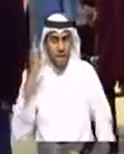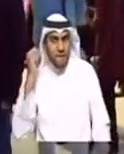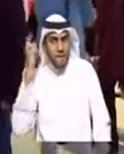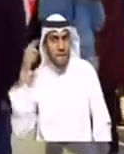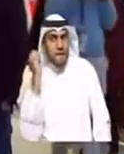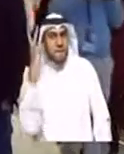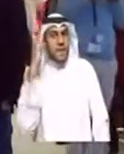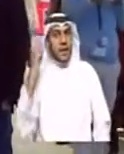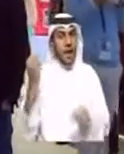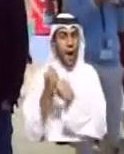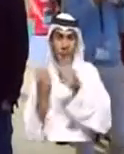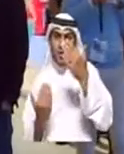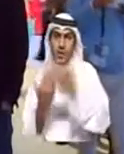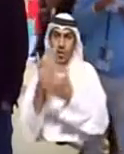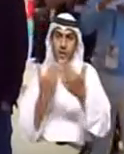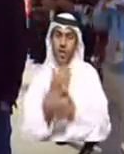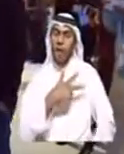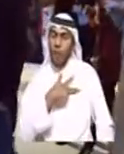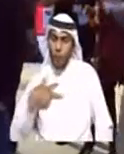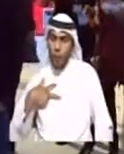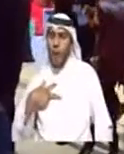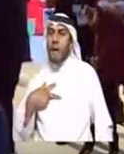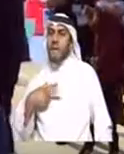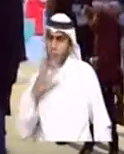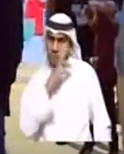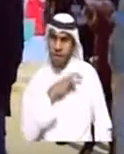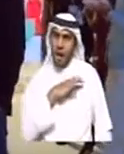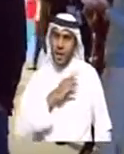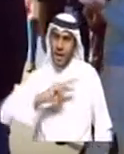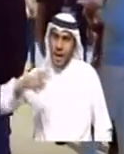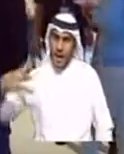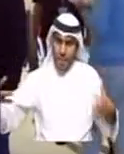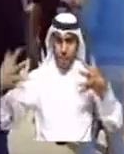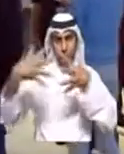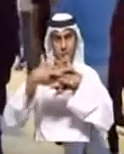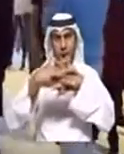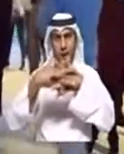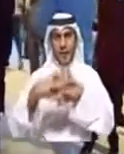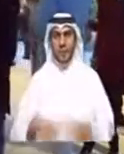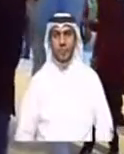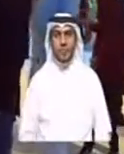منها المؤسسات الحكومية ومؤسسات قطاع الاتصال.